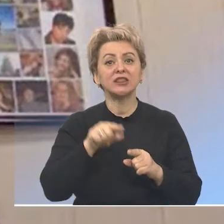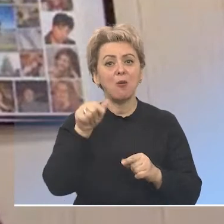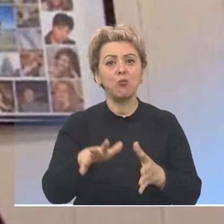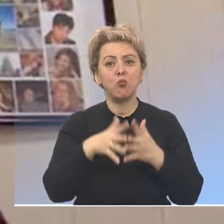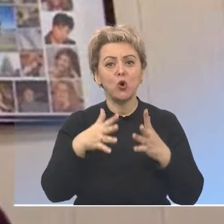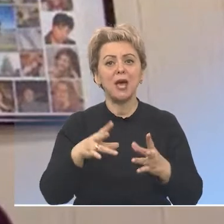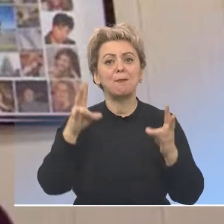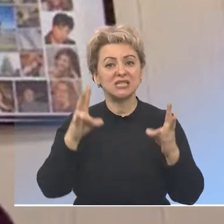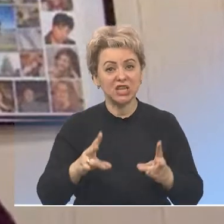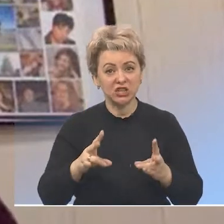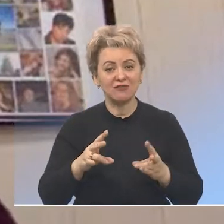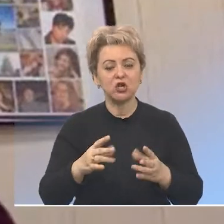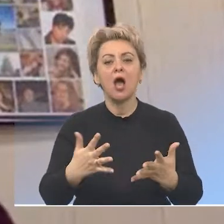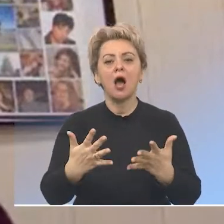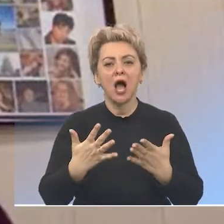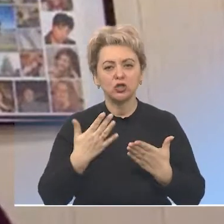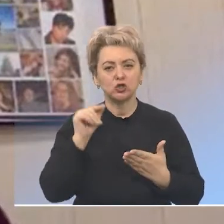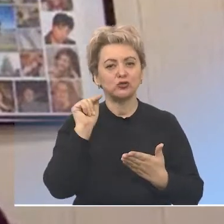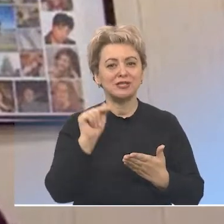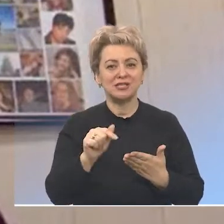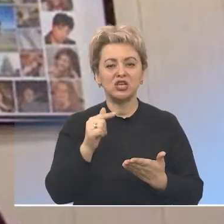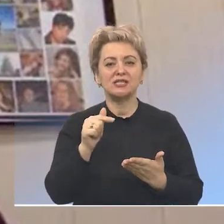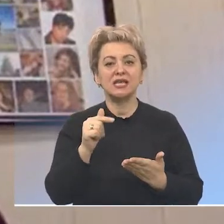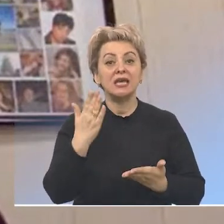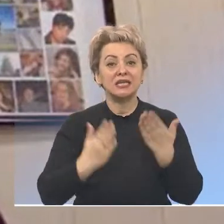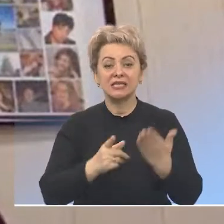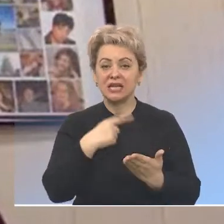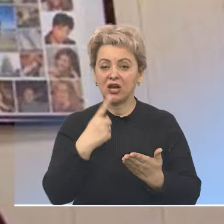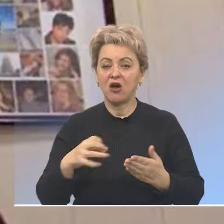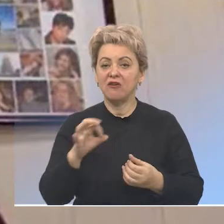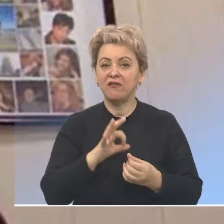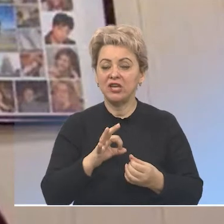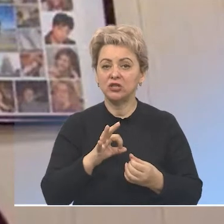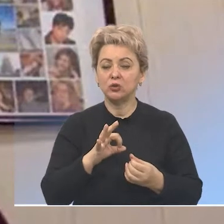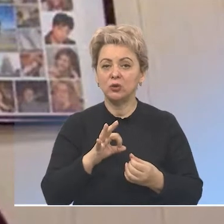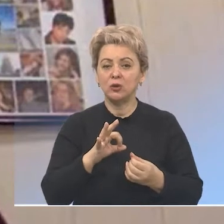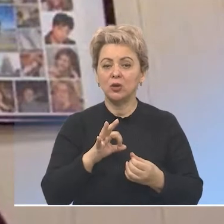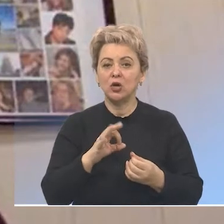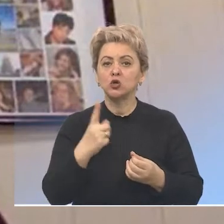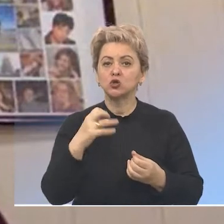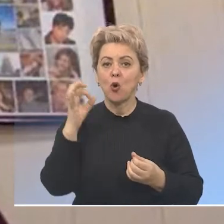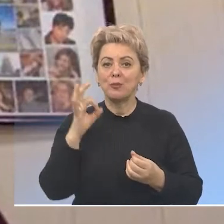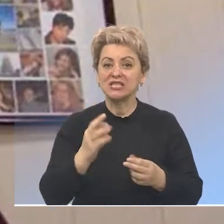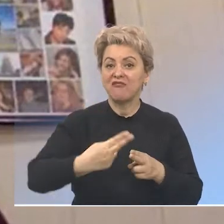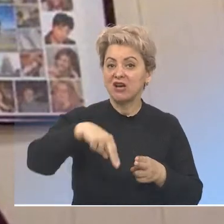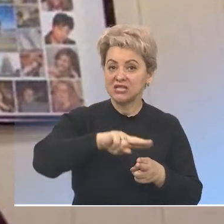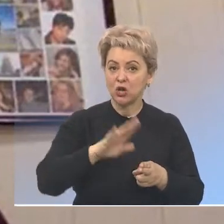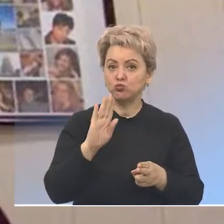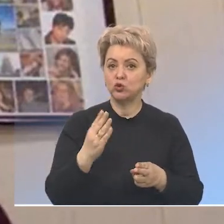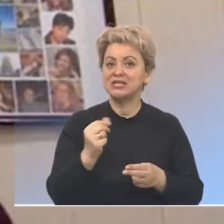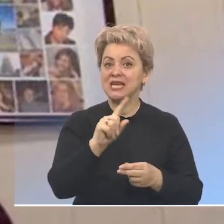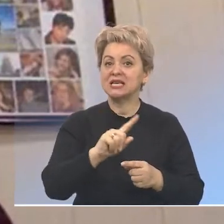самых пострадавших. И, конечно, здесь именно, если говорить с точки зрения законодательства, должен быть 100%